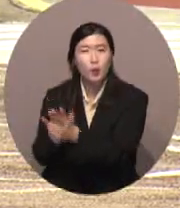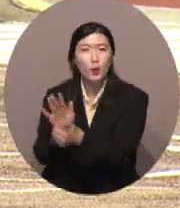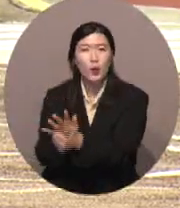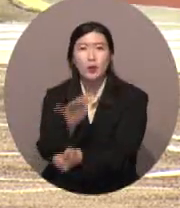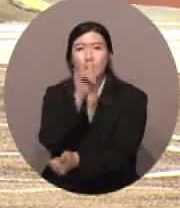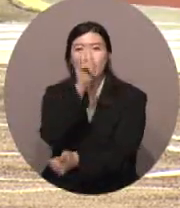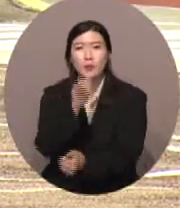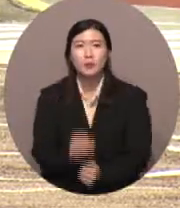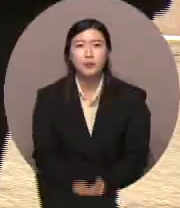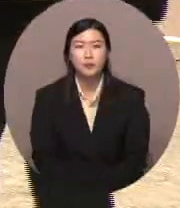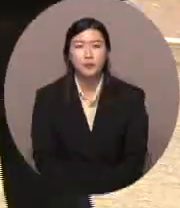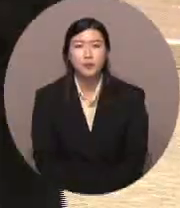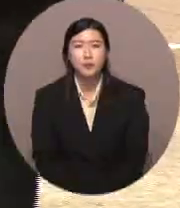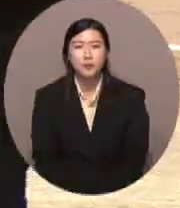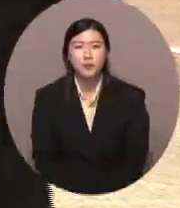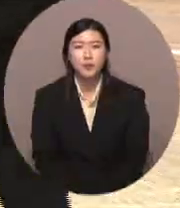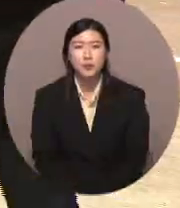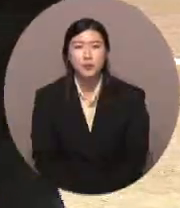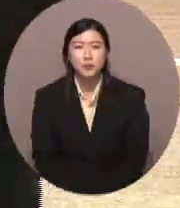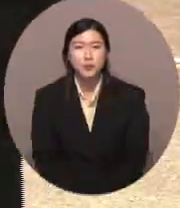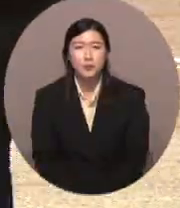미친 것으로 평가됩니다